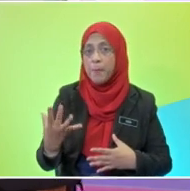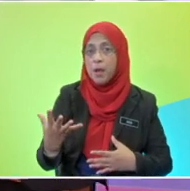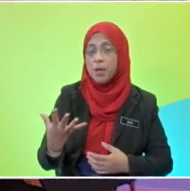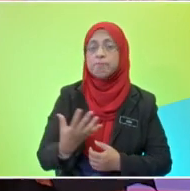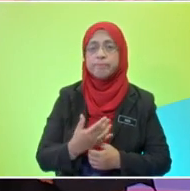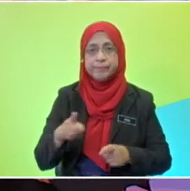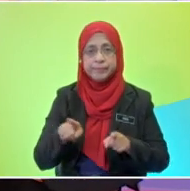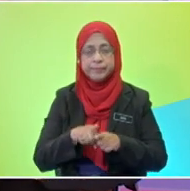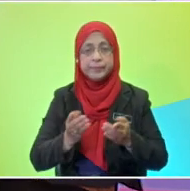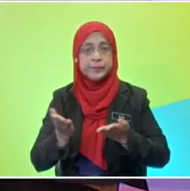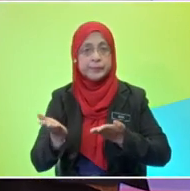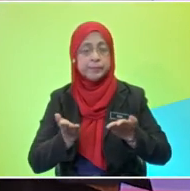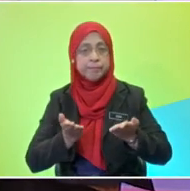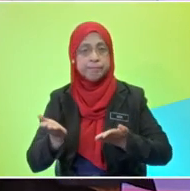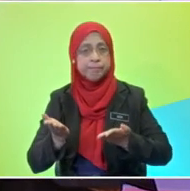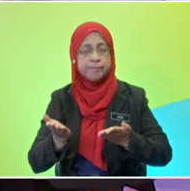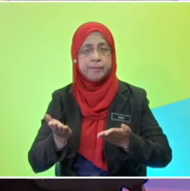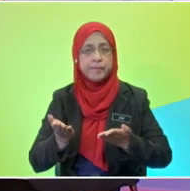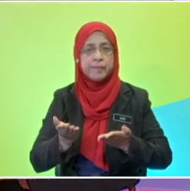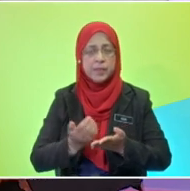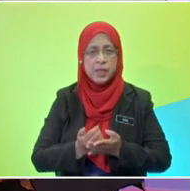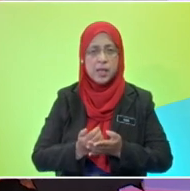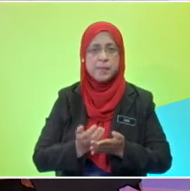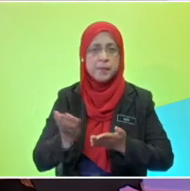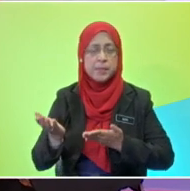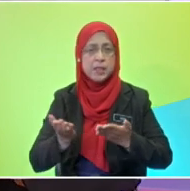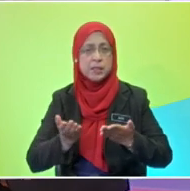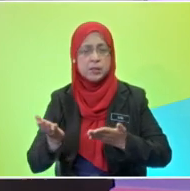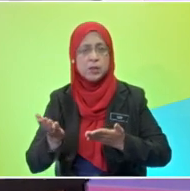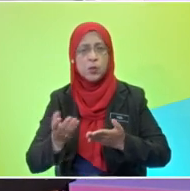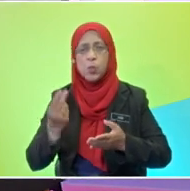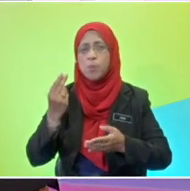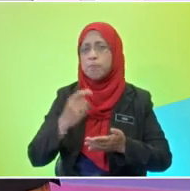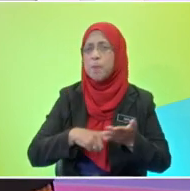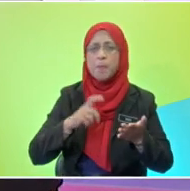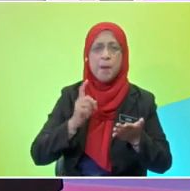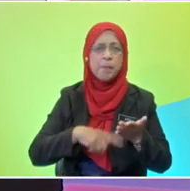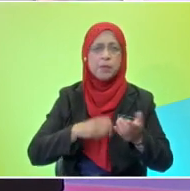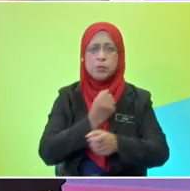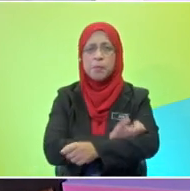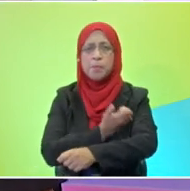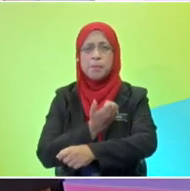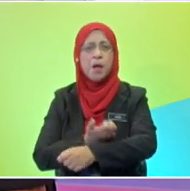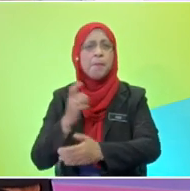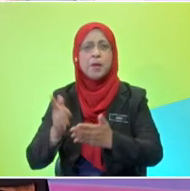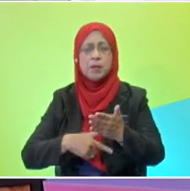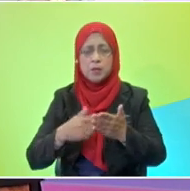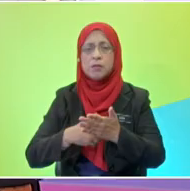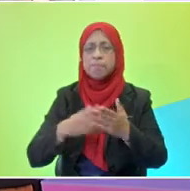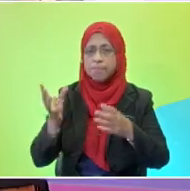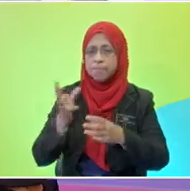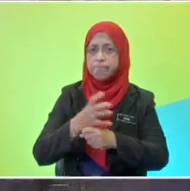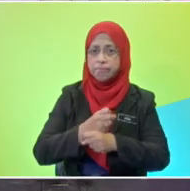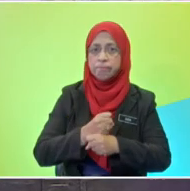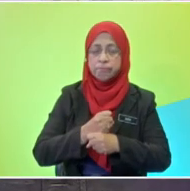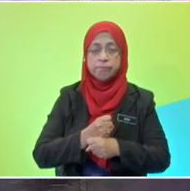penghematan penghormatan maksudnya kalau orang pakai sekarang ini sebis Oke buah upah ini upah itu kan kemudian banyak tuh